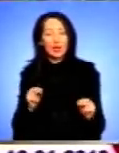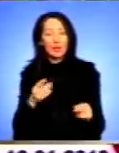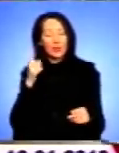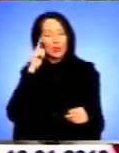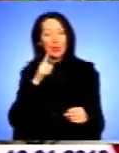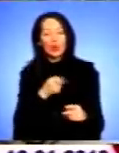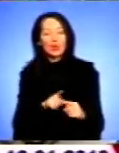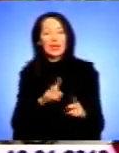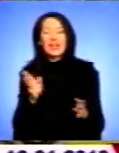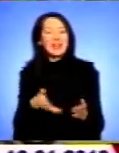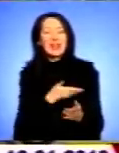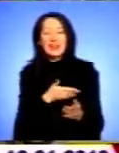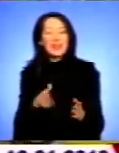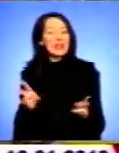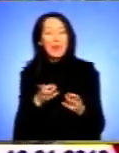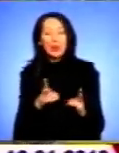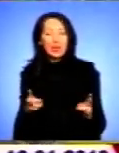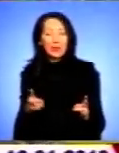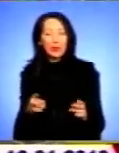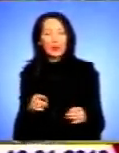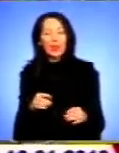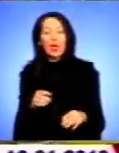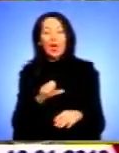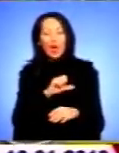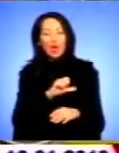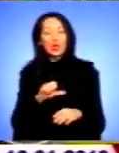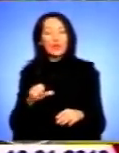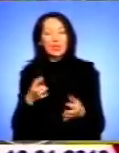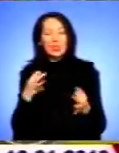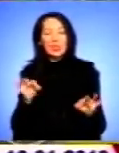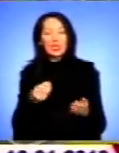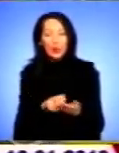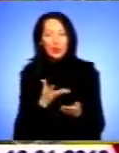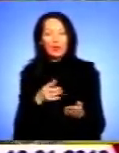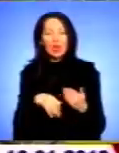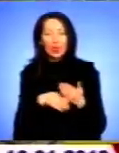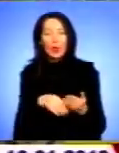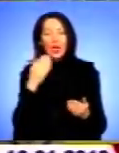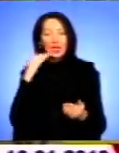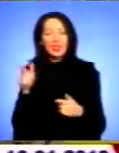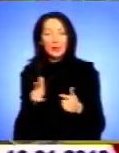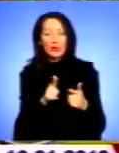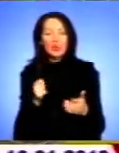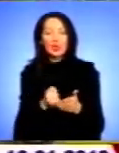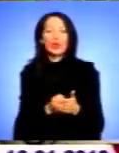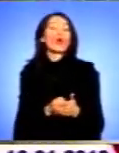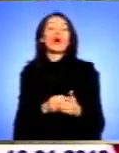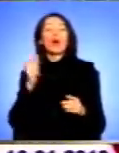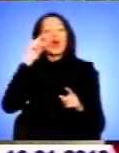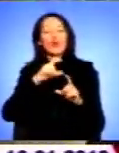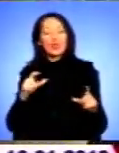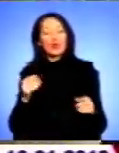недоцільно, оскільки зовнішнє незалежне оцінювання якраз допомагає краще підготуватися до вузівського